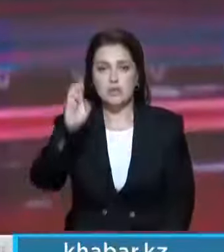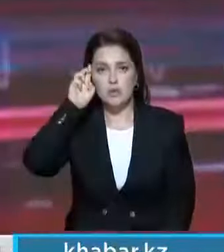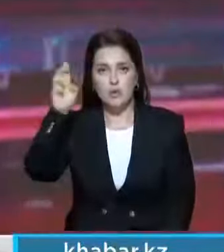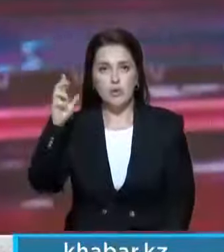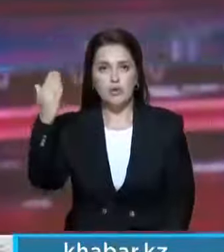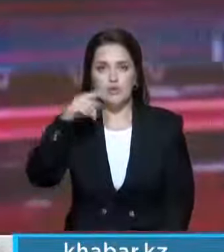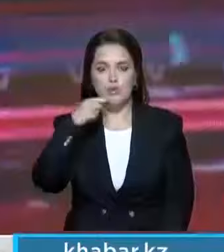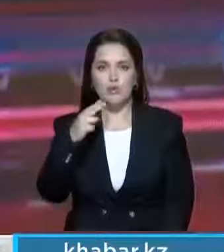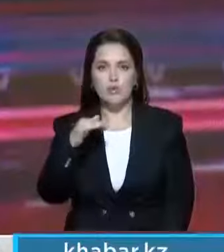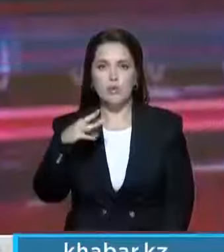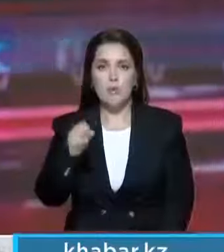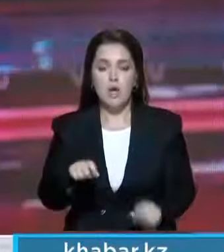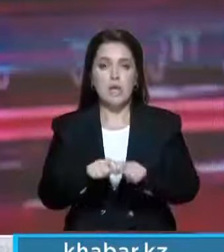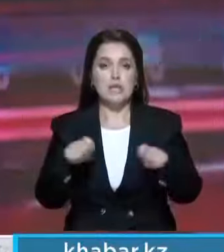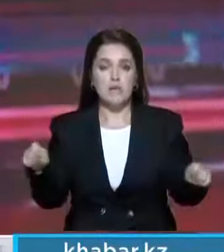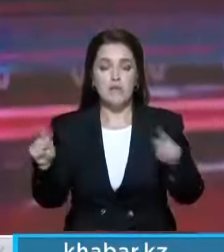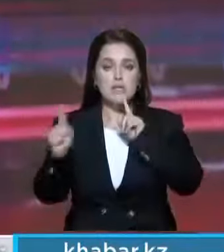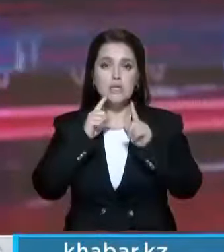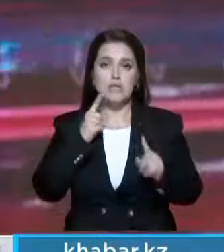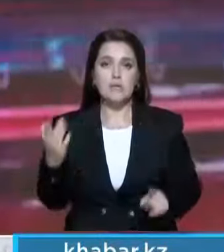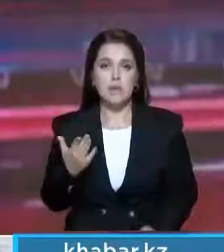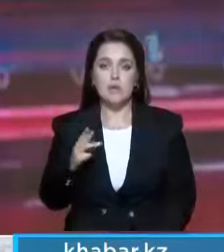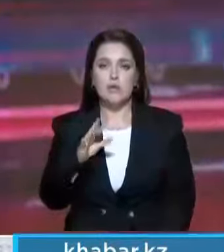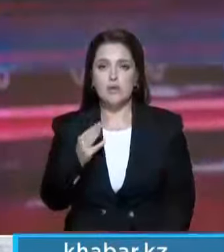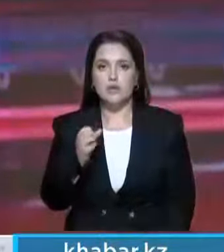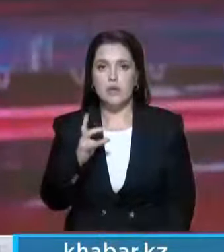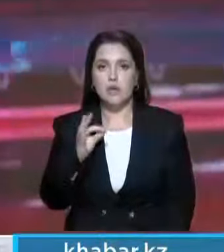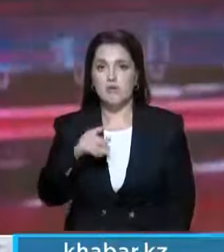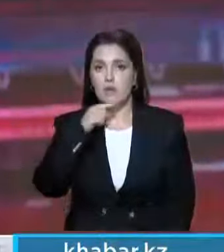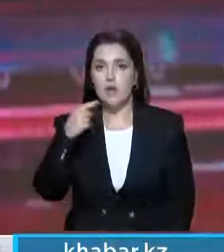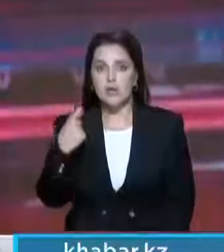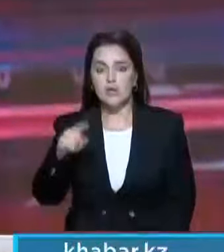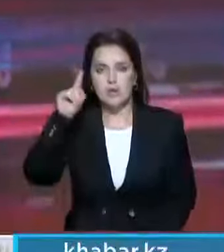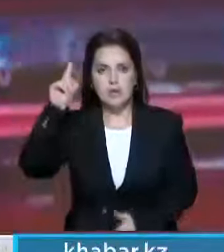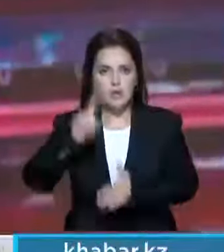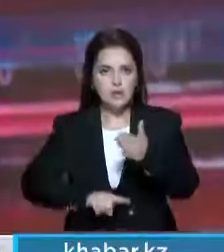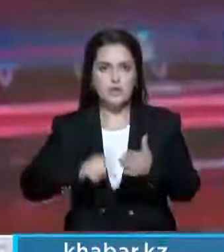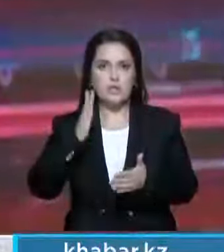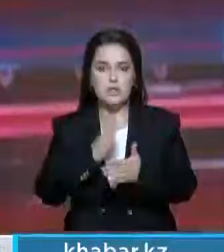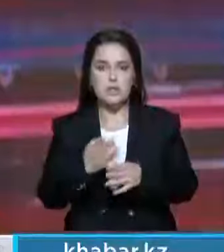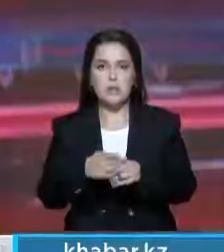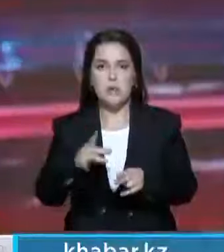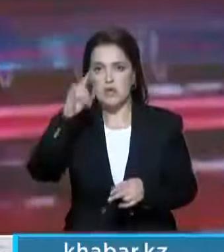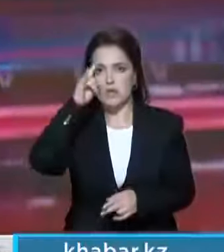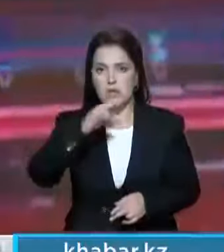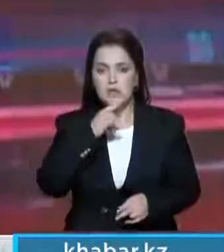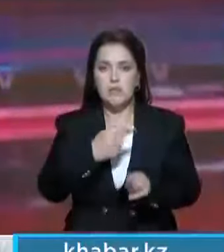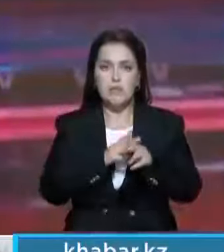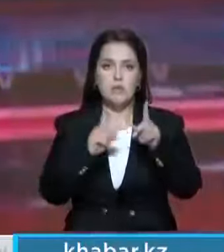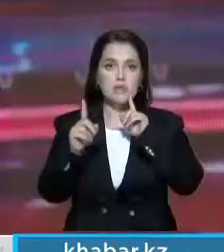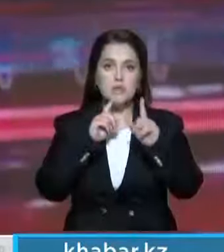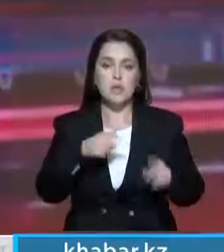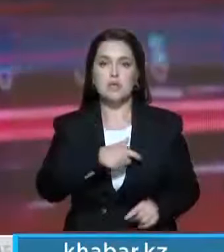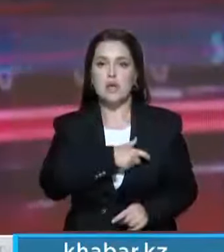думой открывая заседание спикер мажилиса Ирлан кушан подчеркнул что Россия является надёжным союзником и стратегическим партнёром нашей